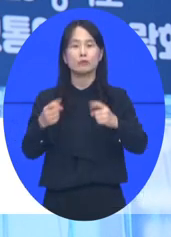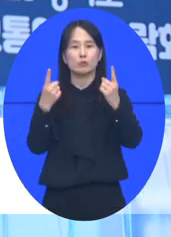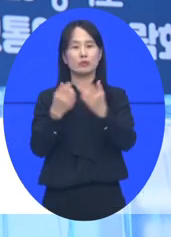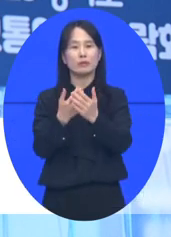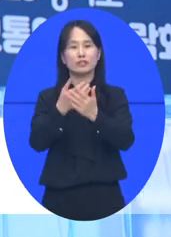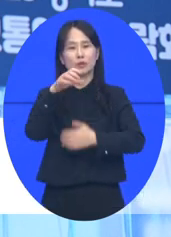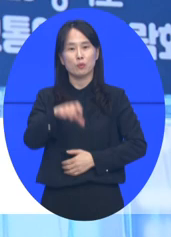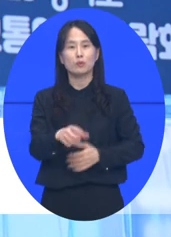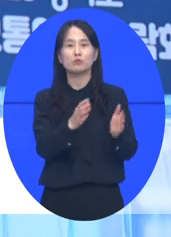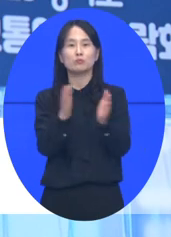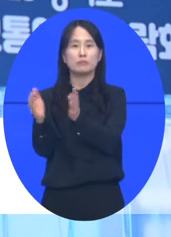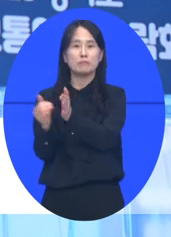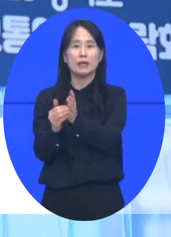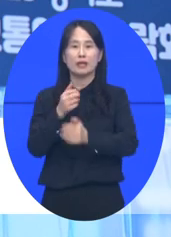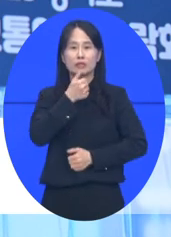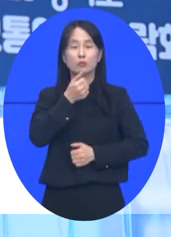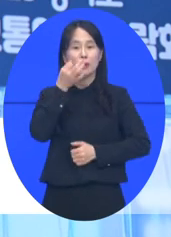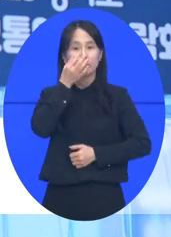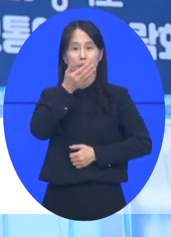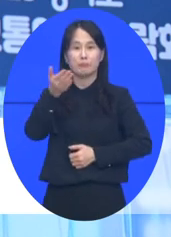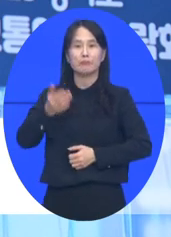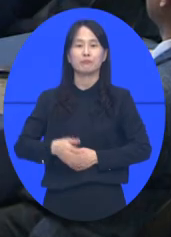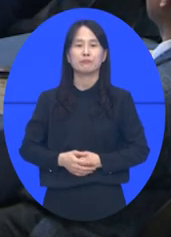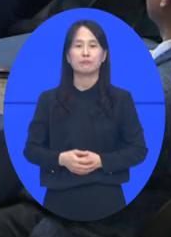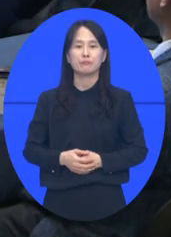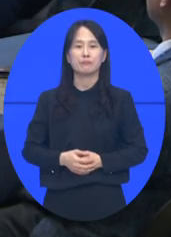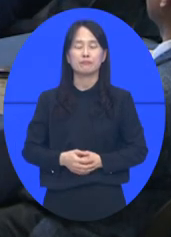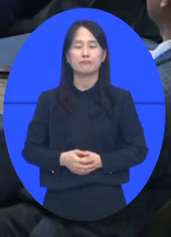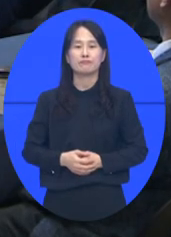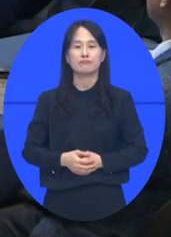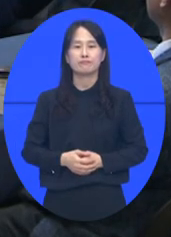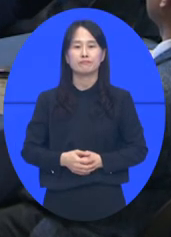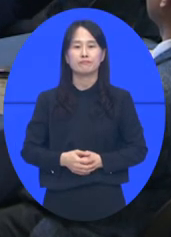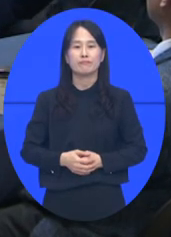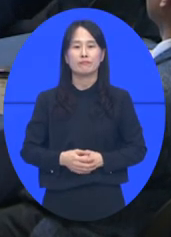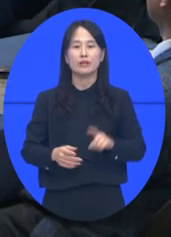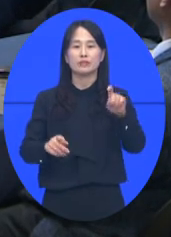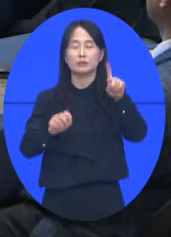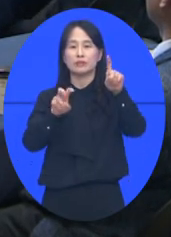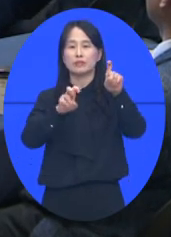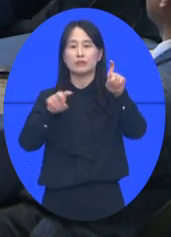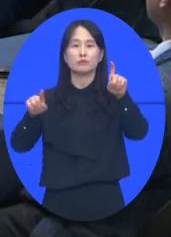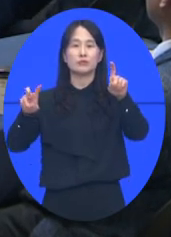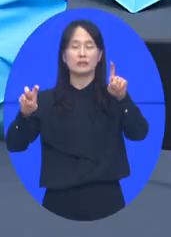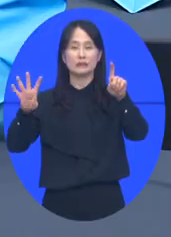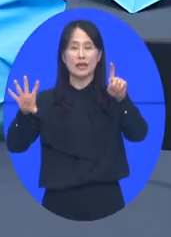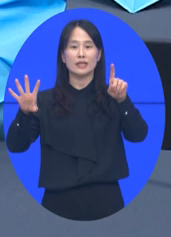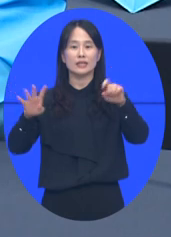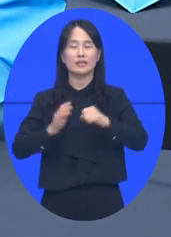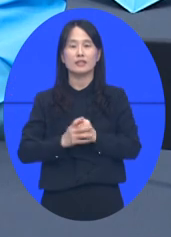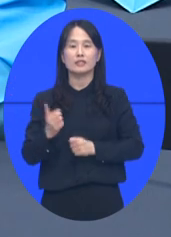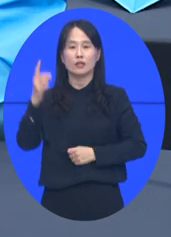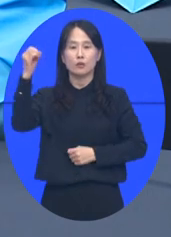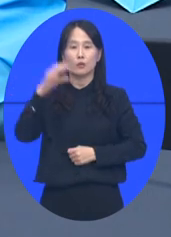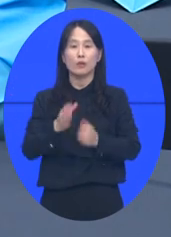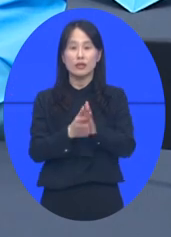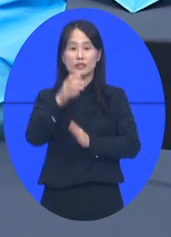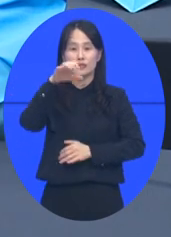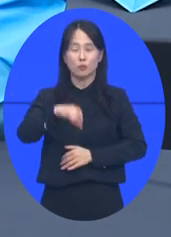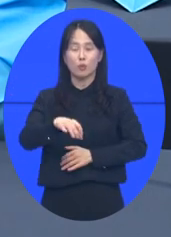있는 자리를 마련한 겁니다. 서문영 기자입니다. 경기도가 이달 22일부터 24일까지 고양시